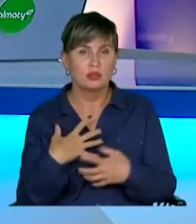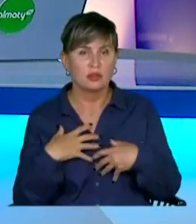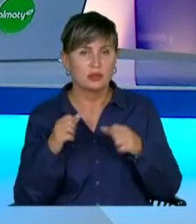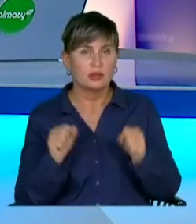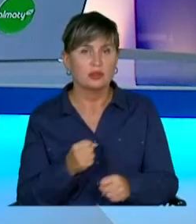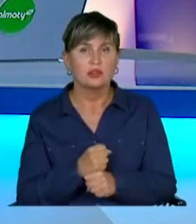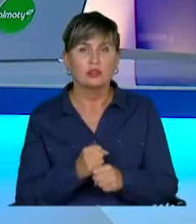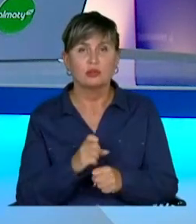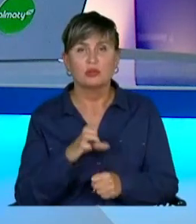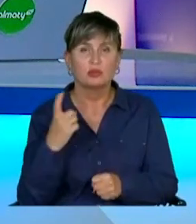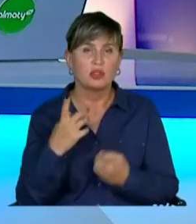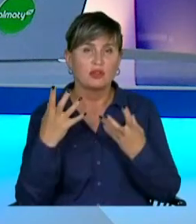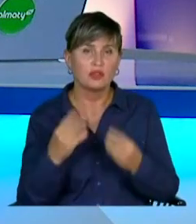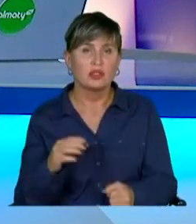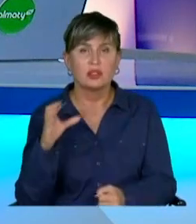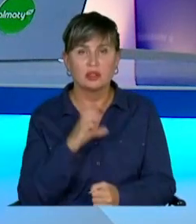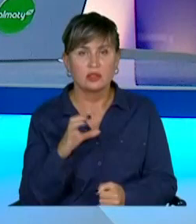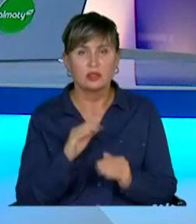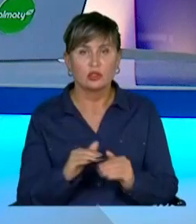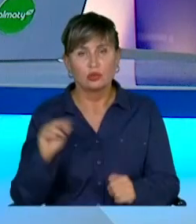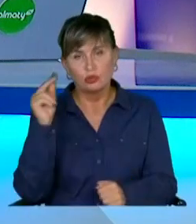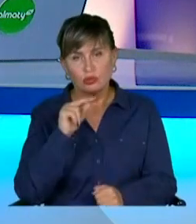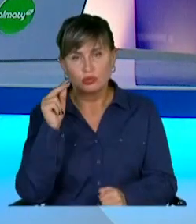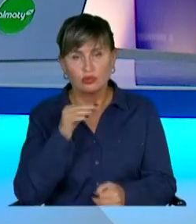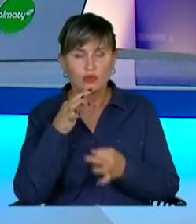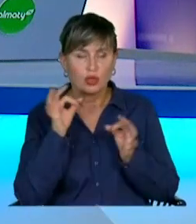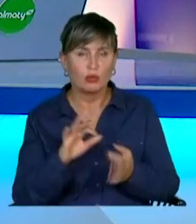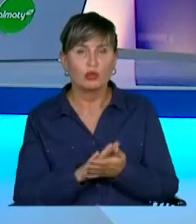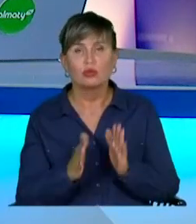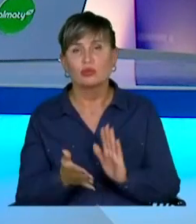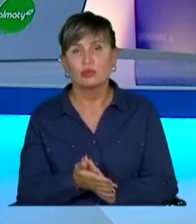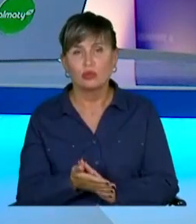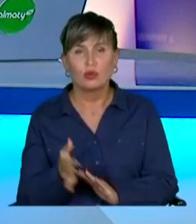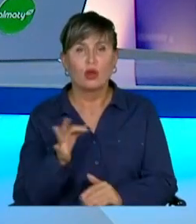усилия, чтобы с первых дней сентября дети учились в комфортных условиях.